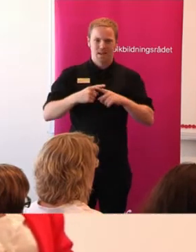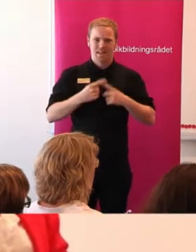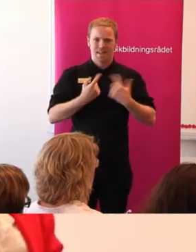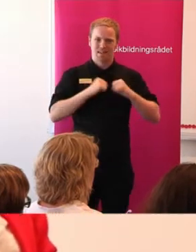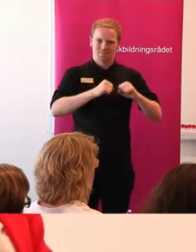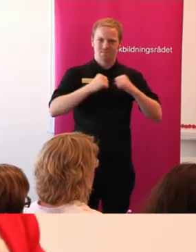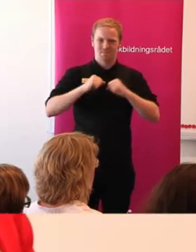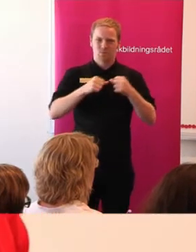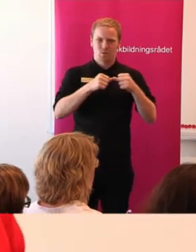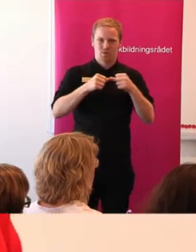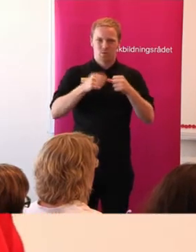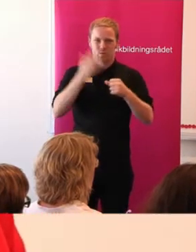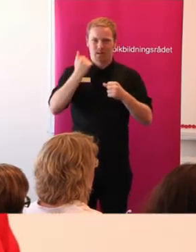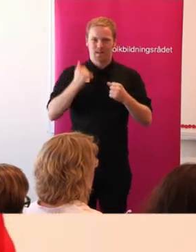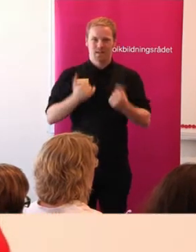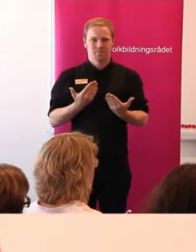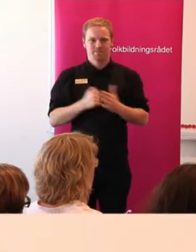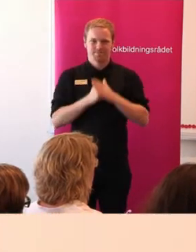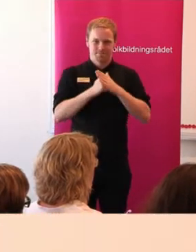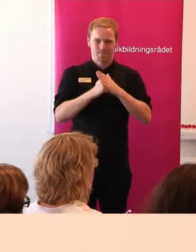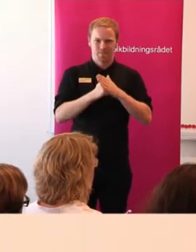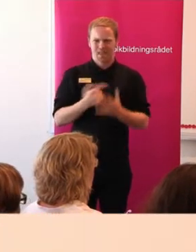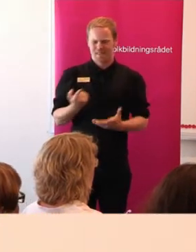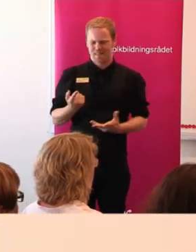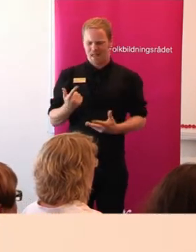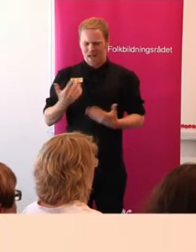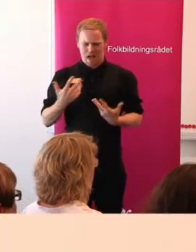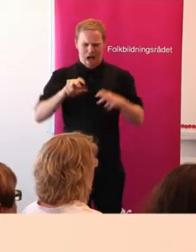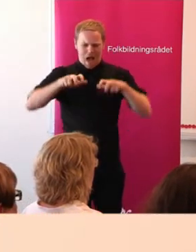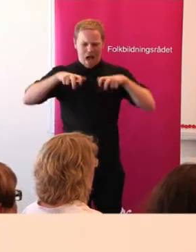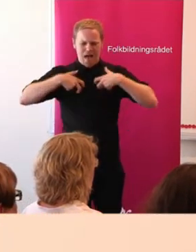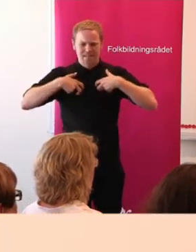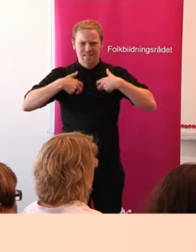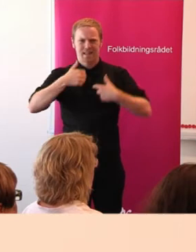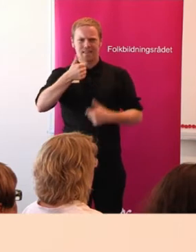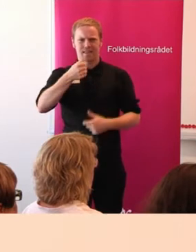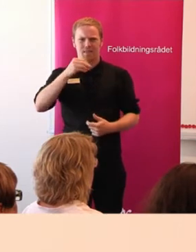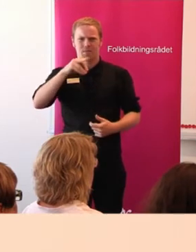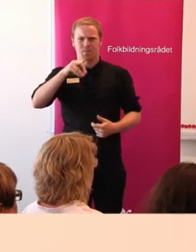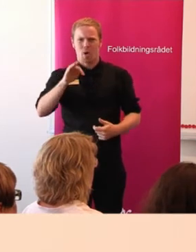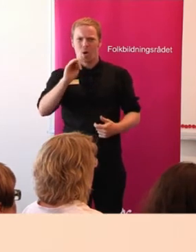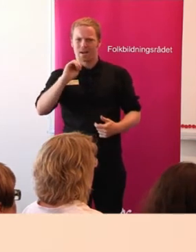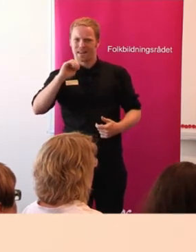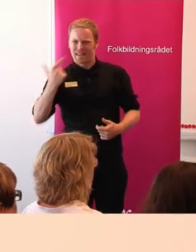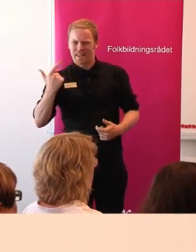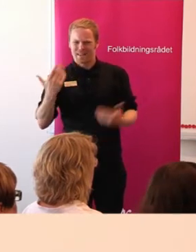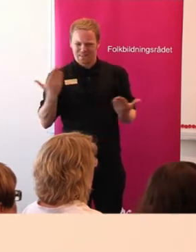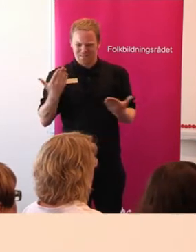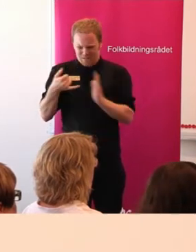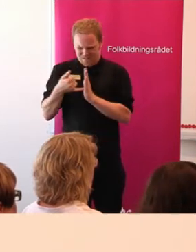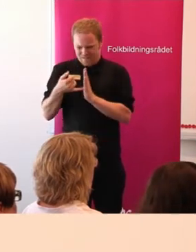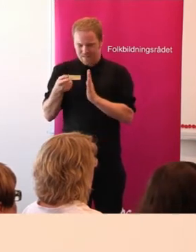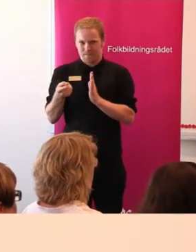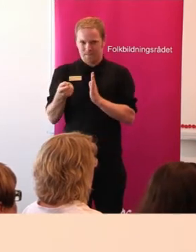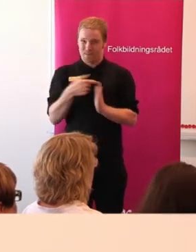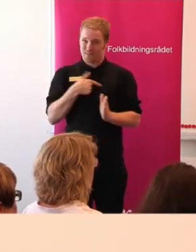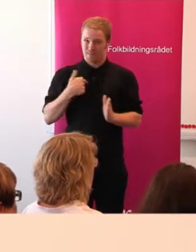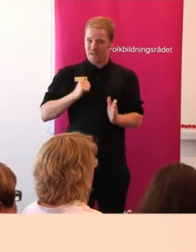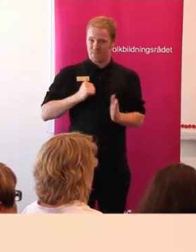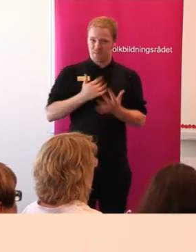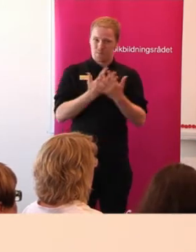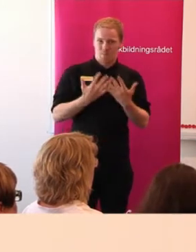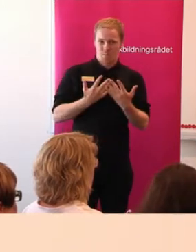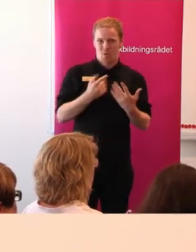med anställningsbarhet. Vad är det egentligen? Alltså jag brukar fundera på de här fantastiska orden vi slänger oss med. Vad är en människa? Vad